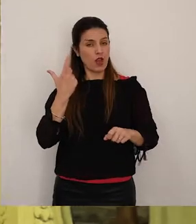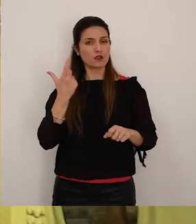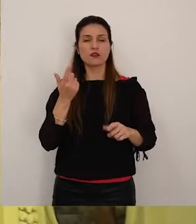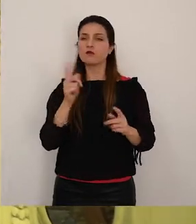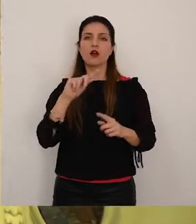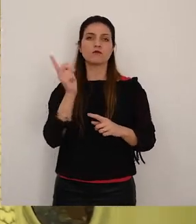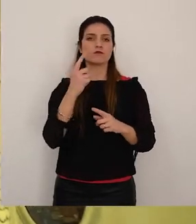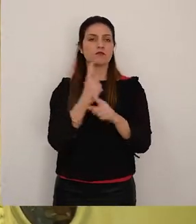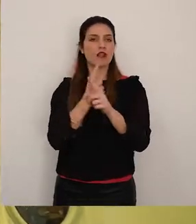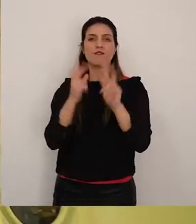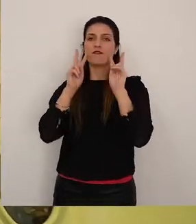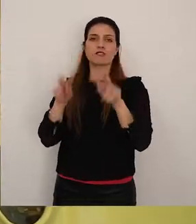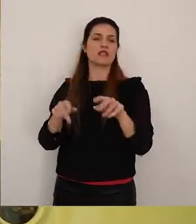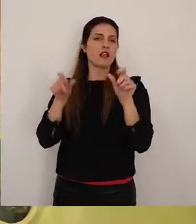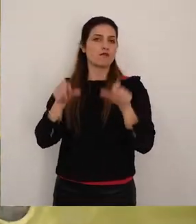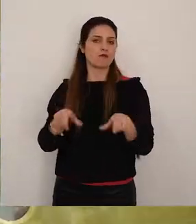visitare.